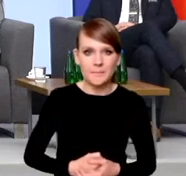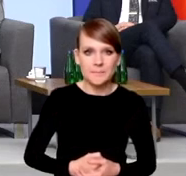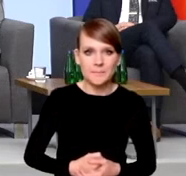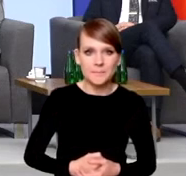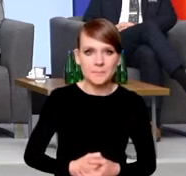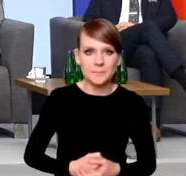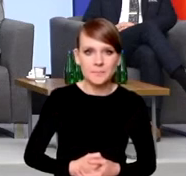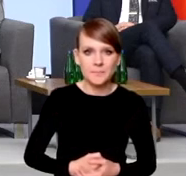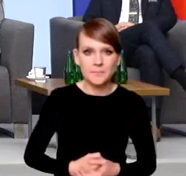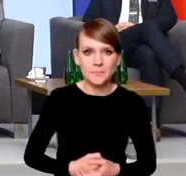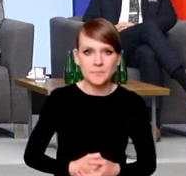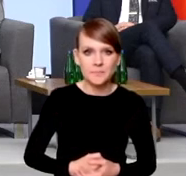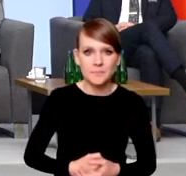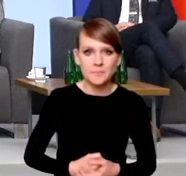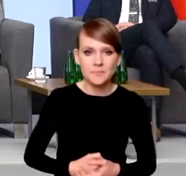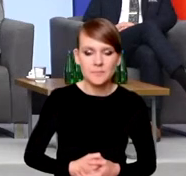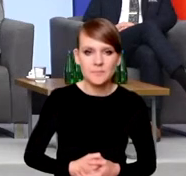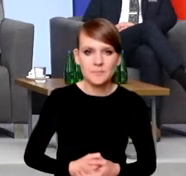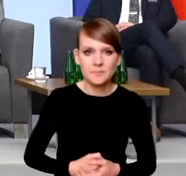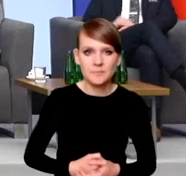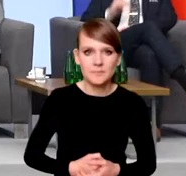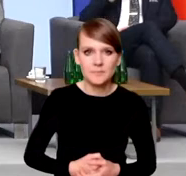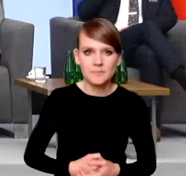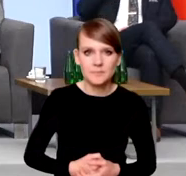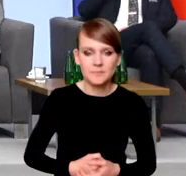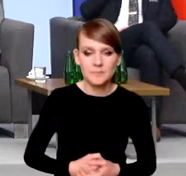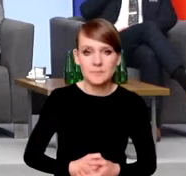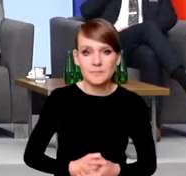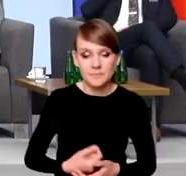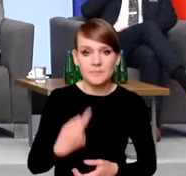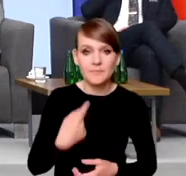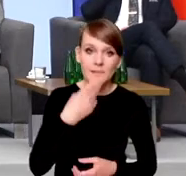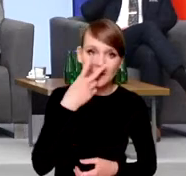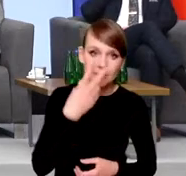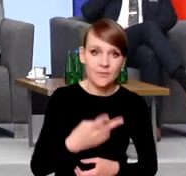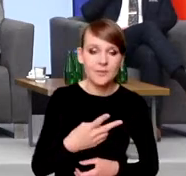Proszę Państwa, widzę tak, że tu jest dużo, dużo bardzo